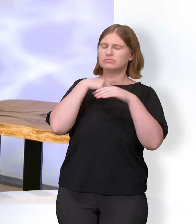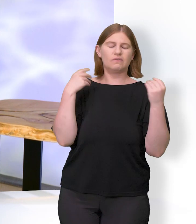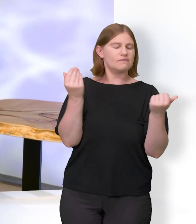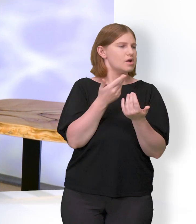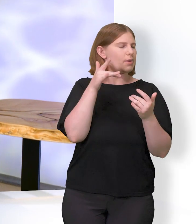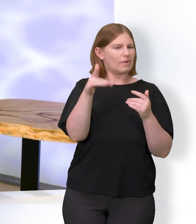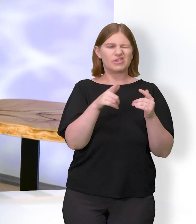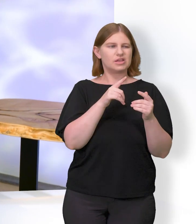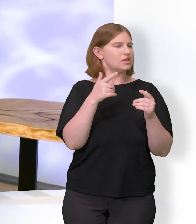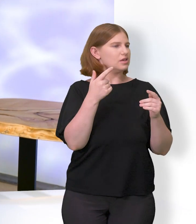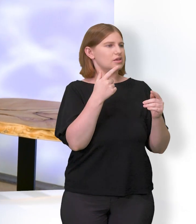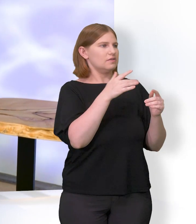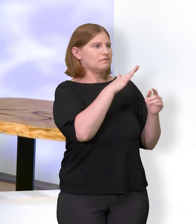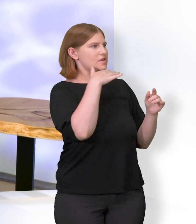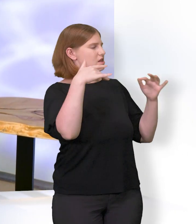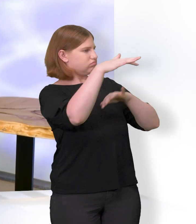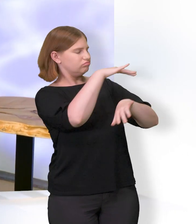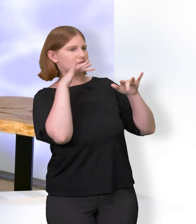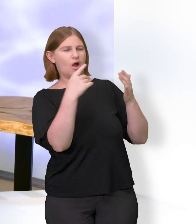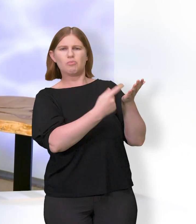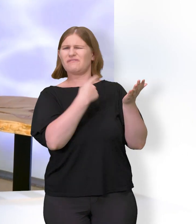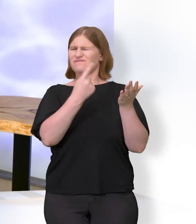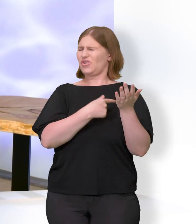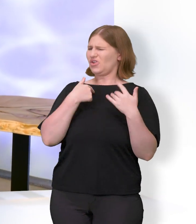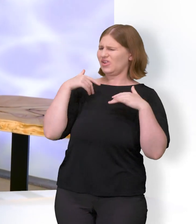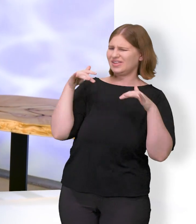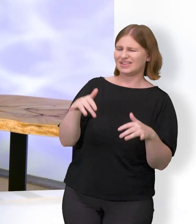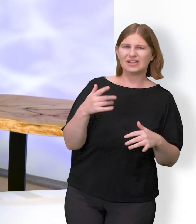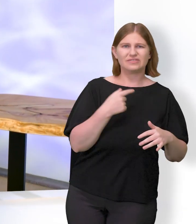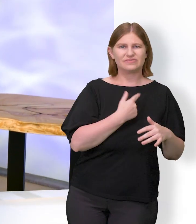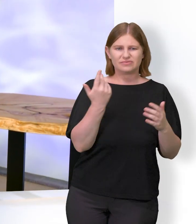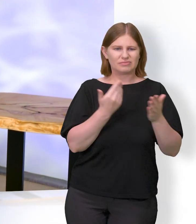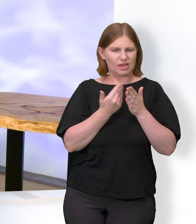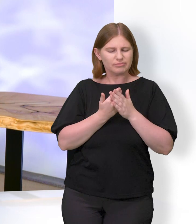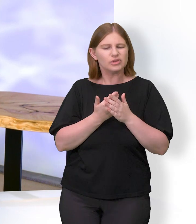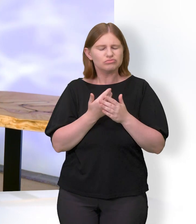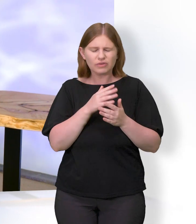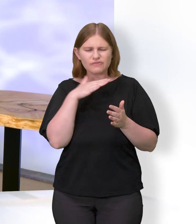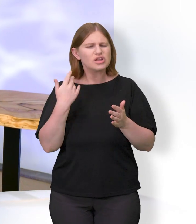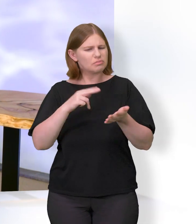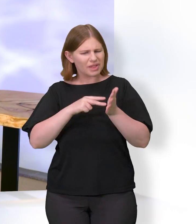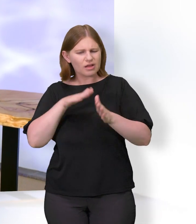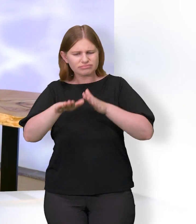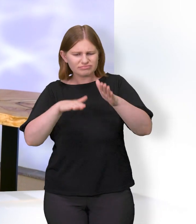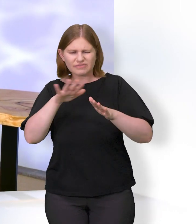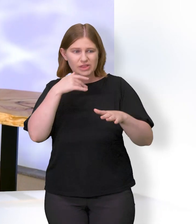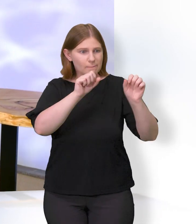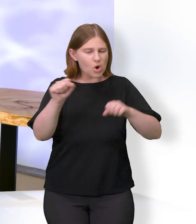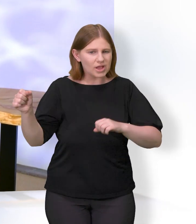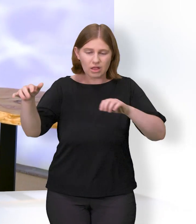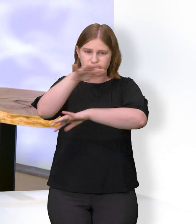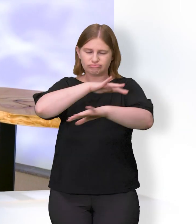blind, überfordert von dem Vielen um mich herum, sehe den nächsten Schritt vor lauter Möglichkeiten